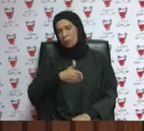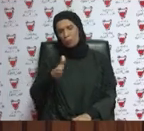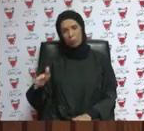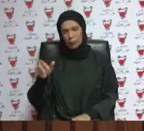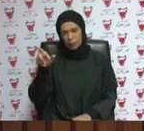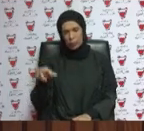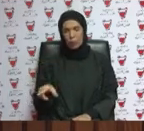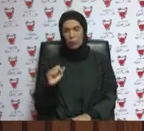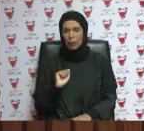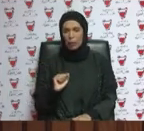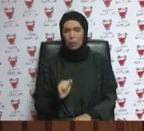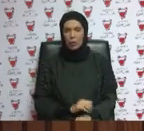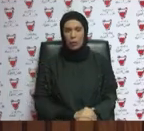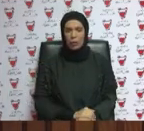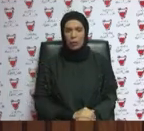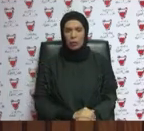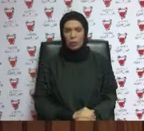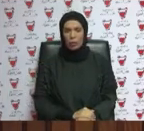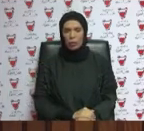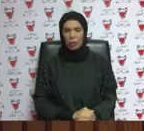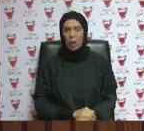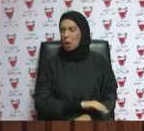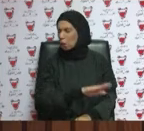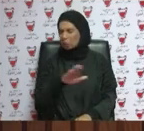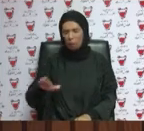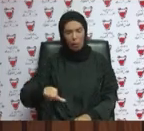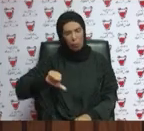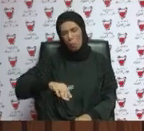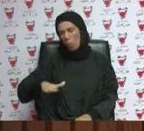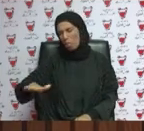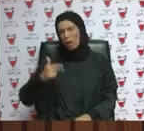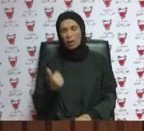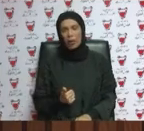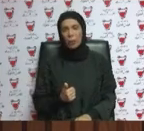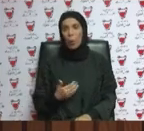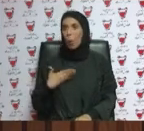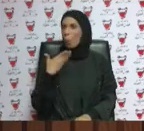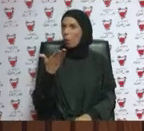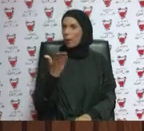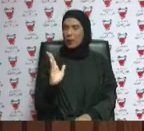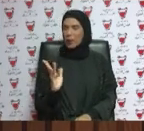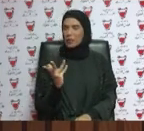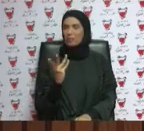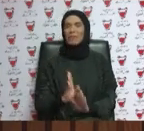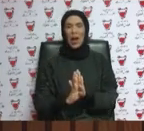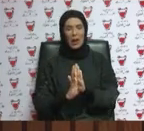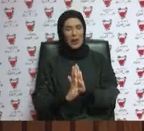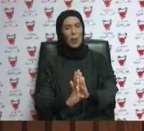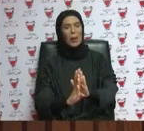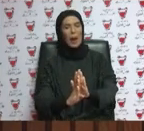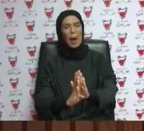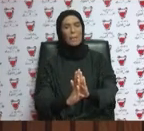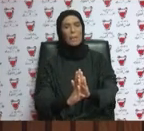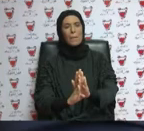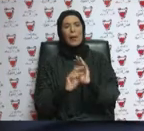القطاع الخاص ولا شخص في اي مكان يقول أنا متضرر اليوم، الكل متضرر، إنما شنو مبادرتي أنا اليوم لدعم الدولة،